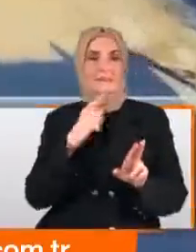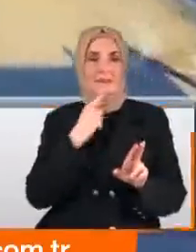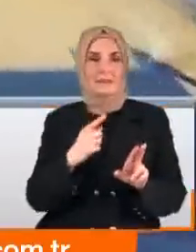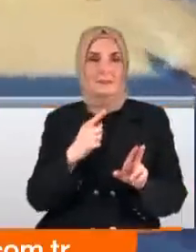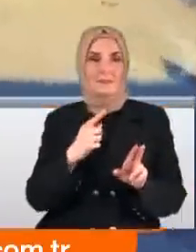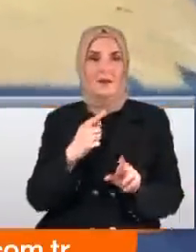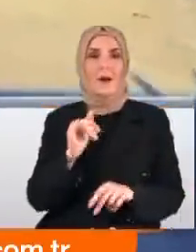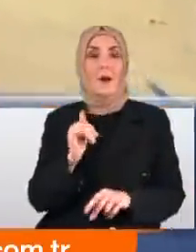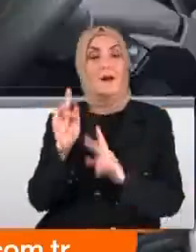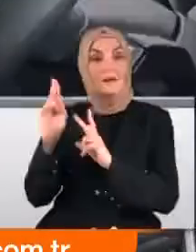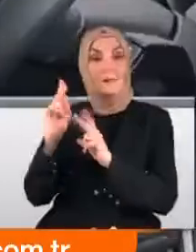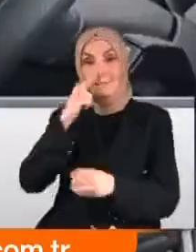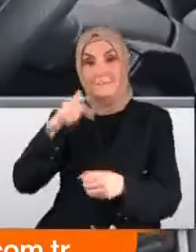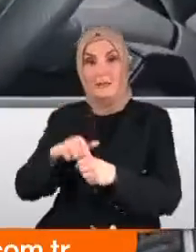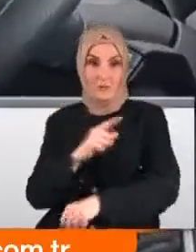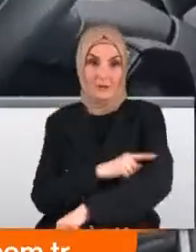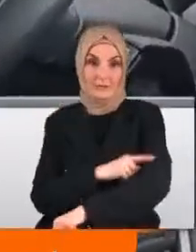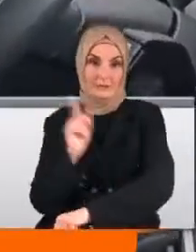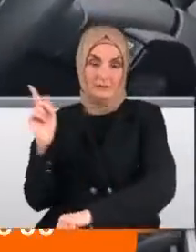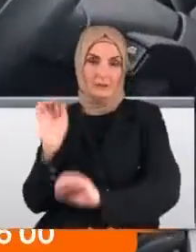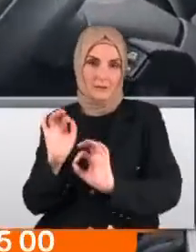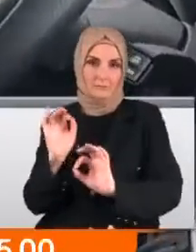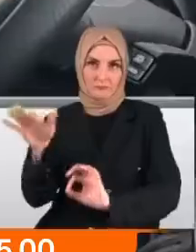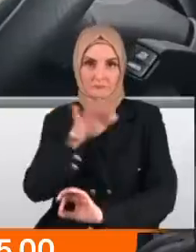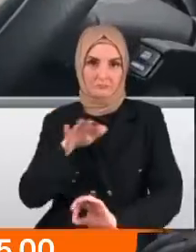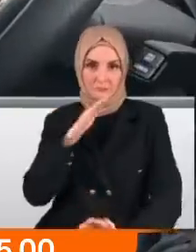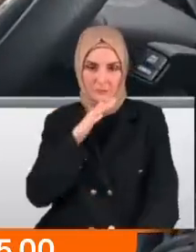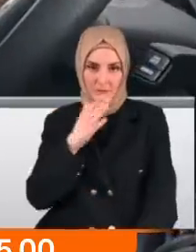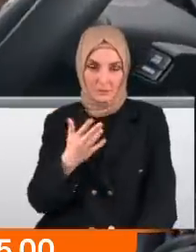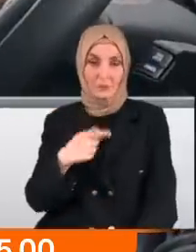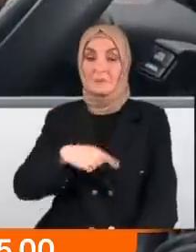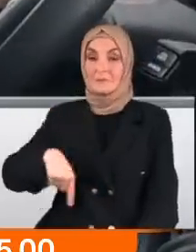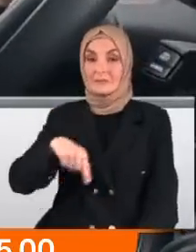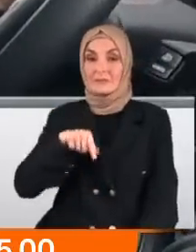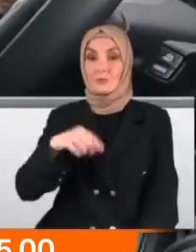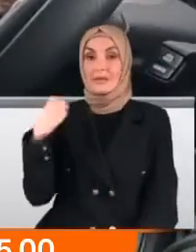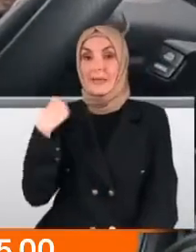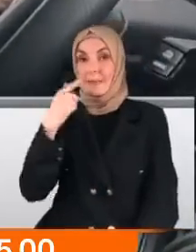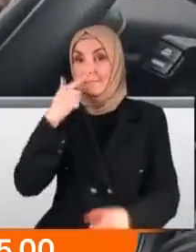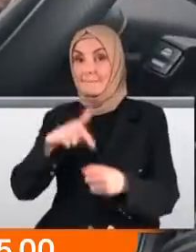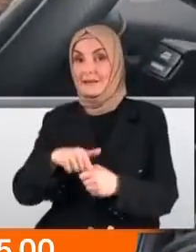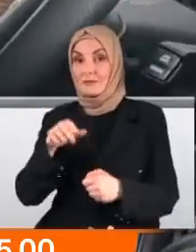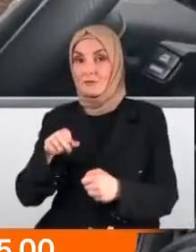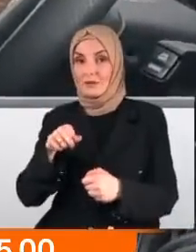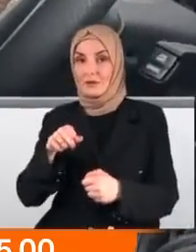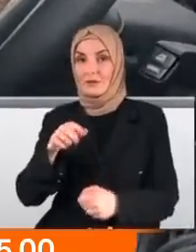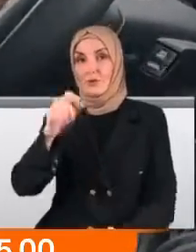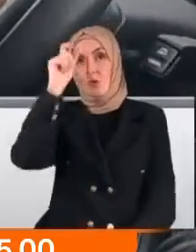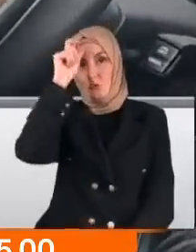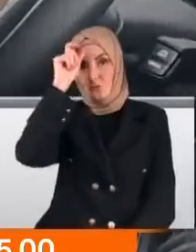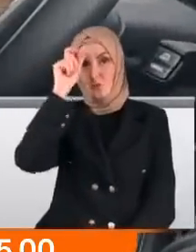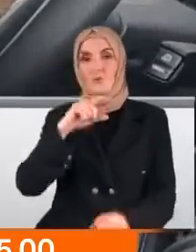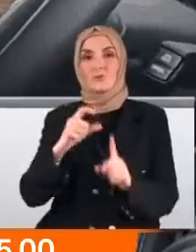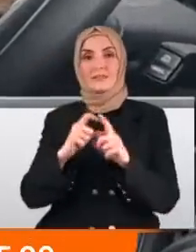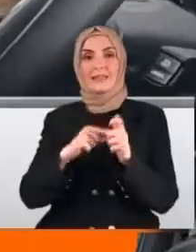Light olarak adlandırılır. Biz de bu yeni petrolümüze Turkish Delight ismini